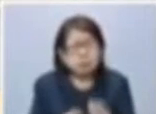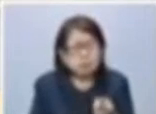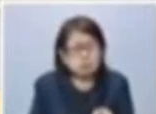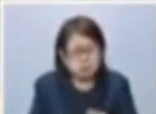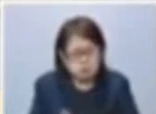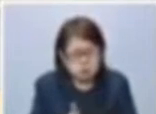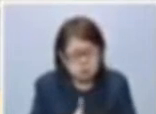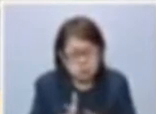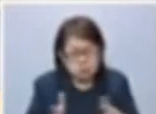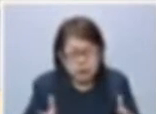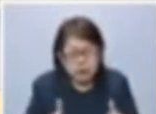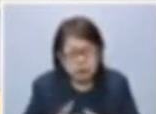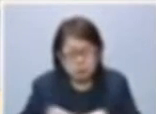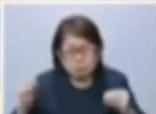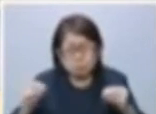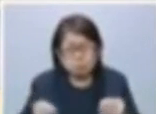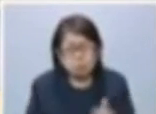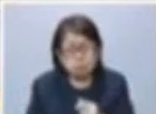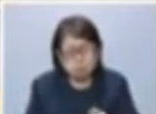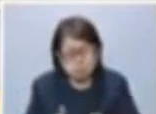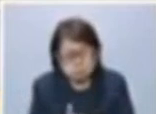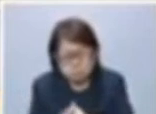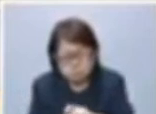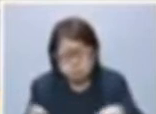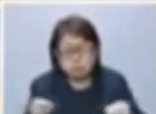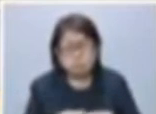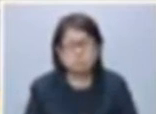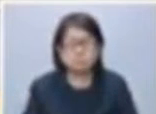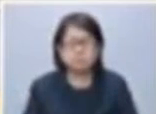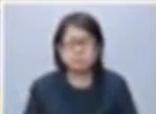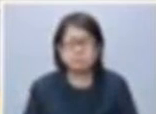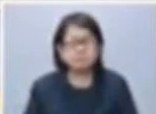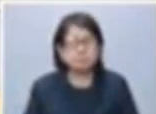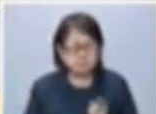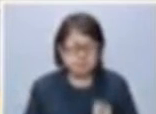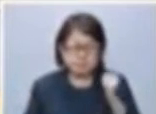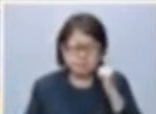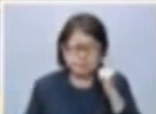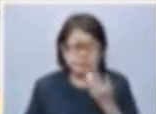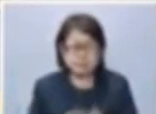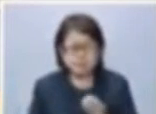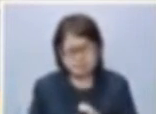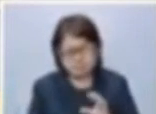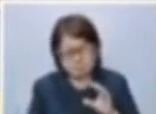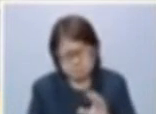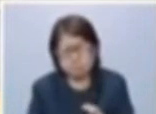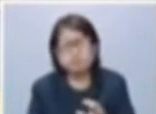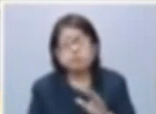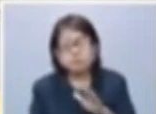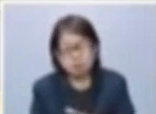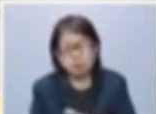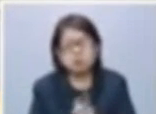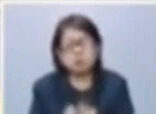ไลหมดในพริบตาเลยค่ะท่านประธานเพราะนั้นเรื่องแบบนี้ควรจะต้องมีงบประมาณที่เพียงพอในการให้ความ